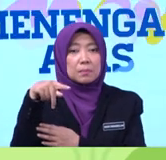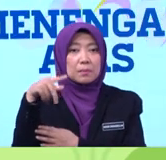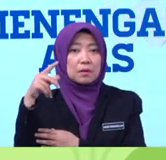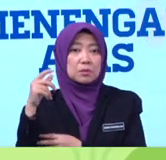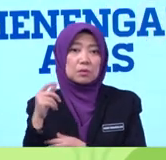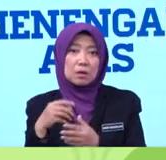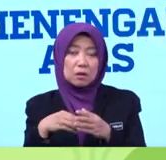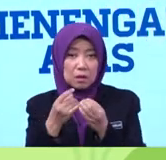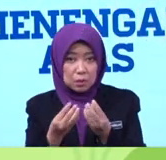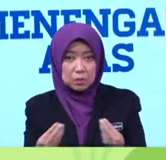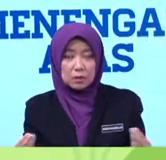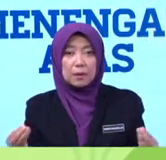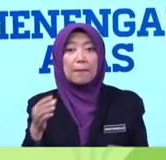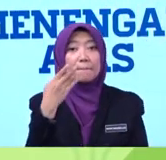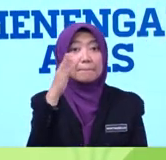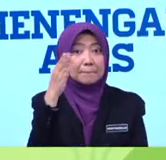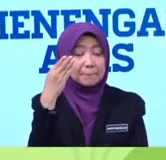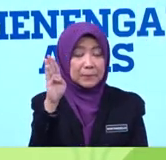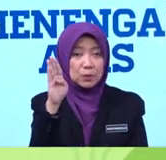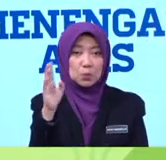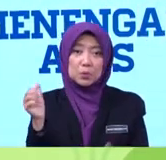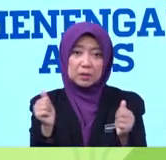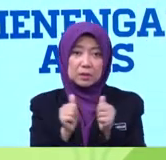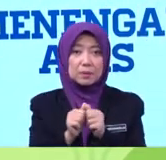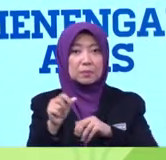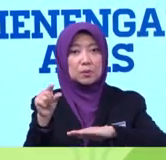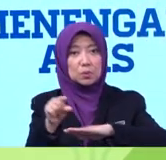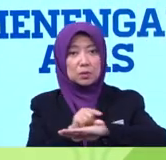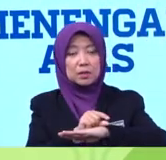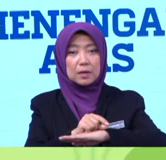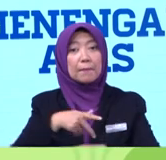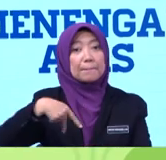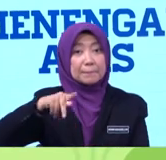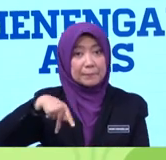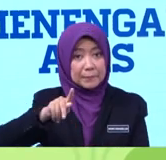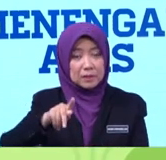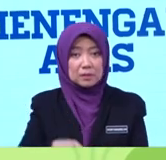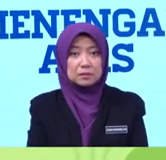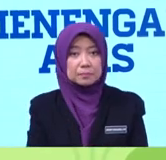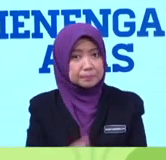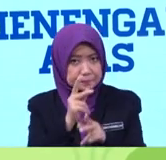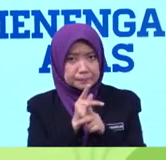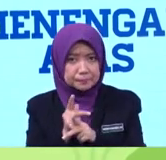larutan metillina biru dengan menggunakan picagari hati-hati